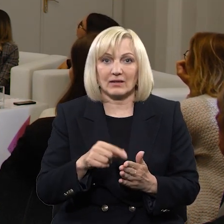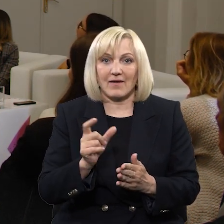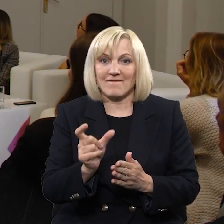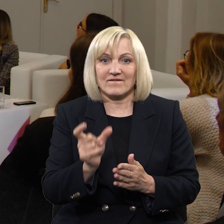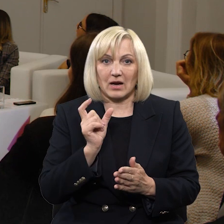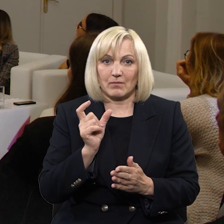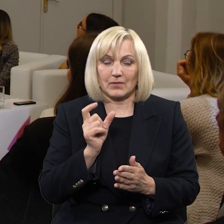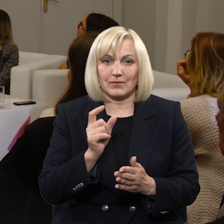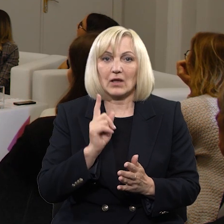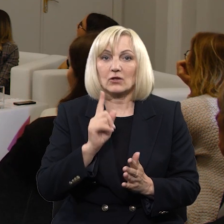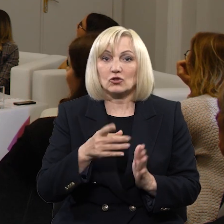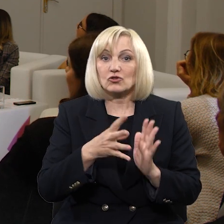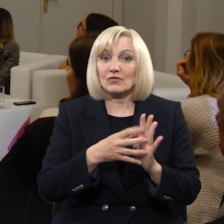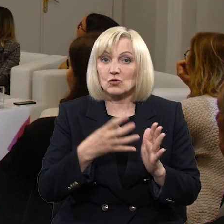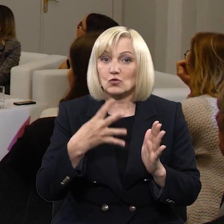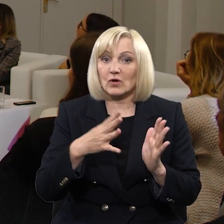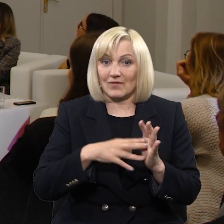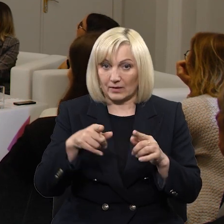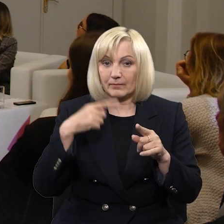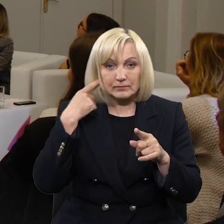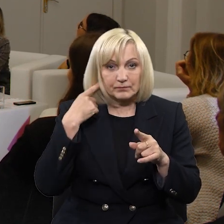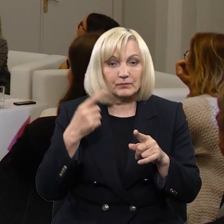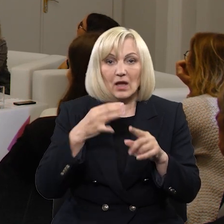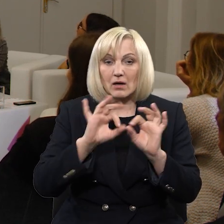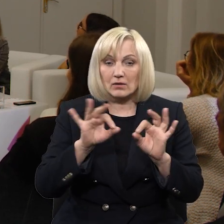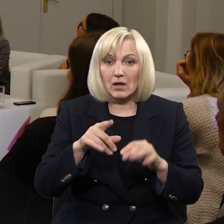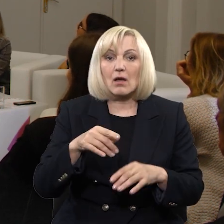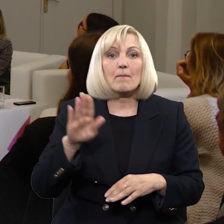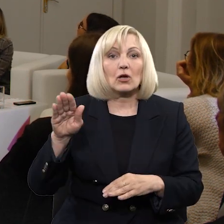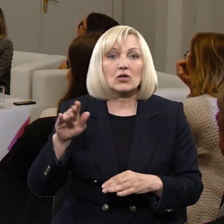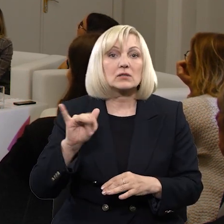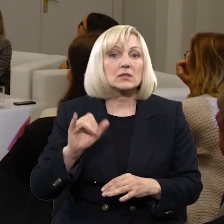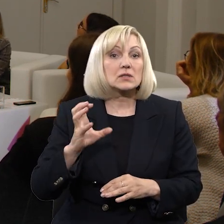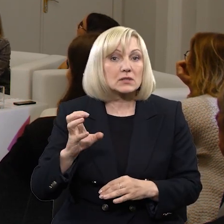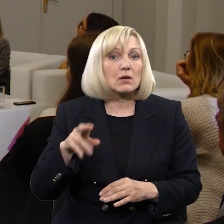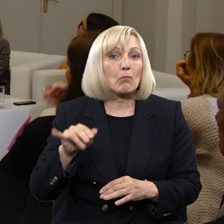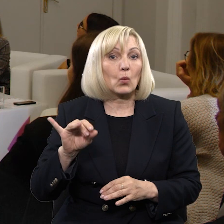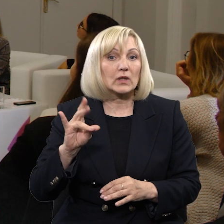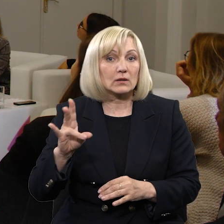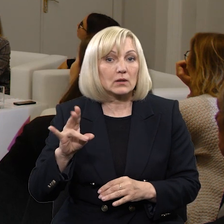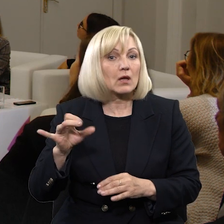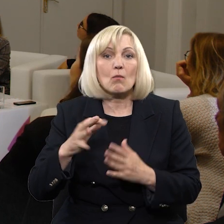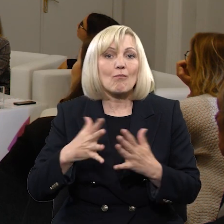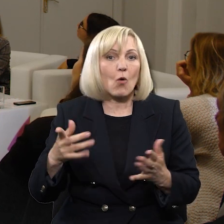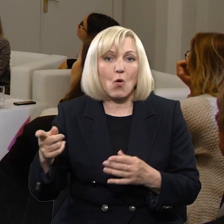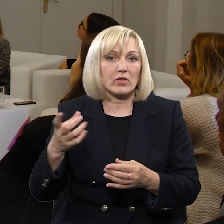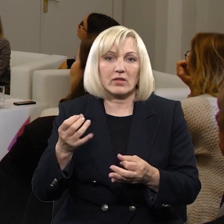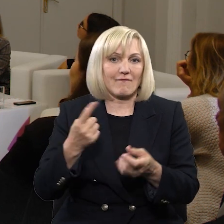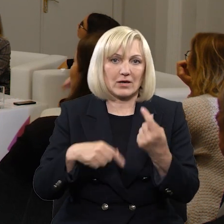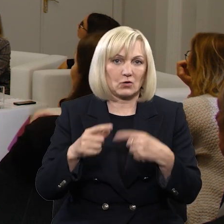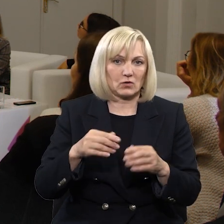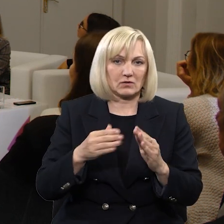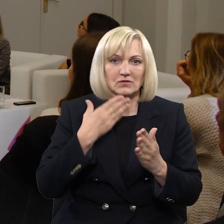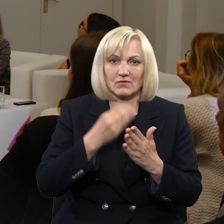фрагмент нашей экскурсии в этом году здесь в прихожей Ахматова прощается с понями и Больше он не вернется